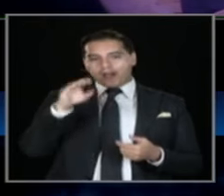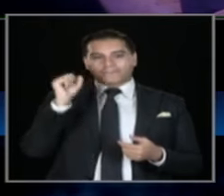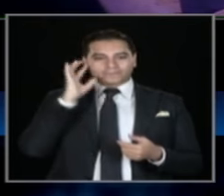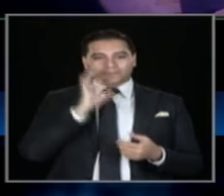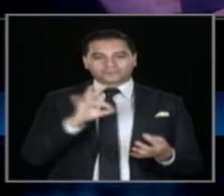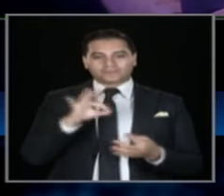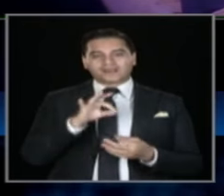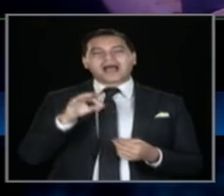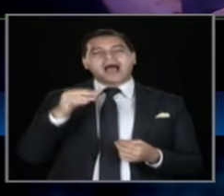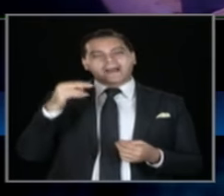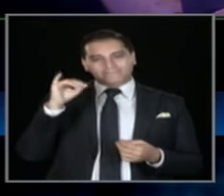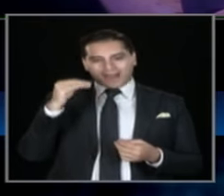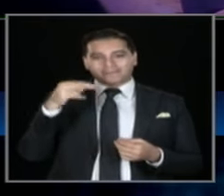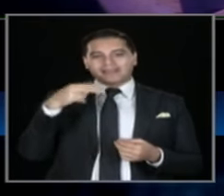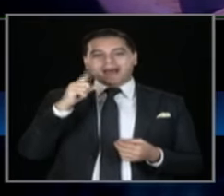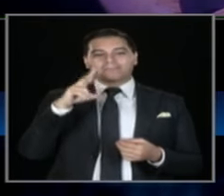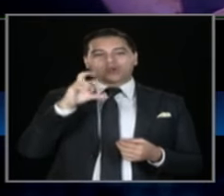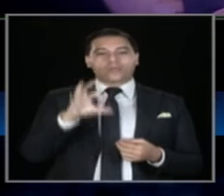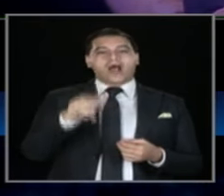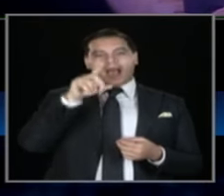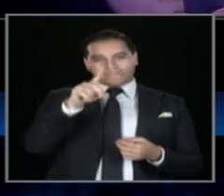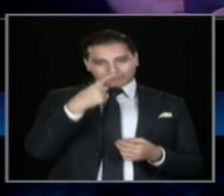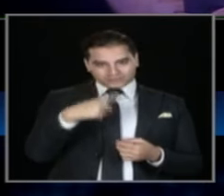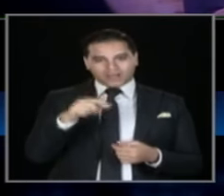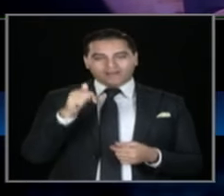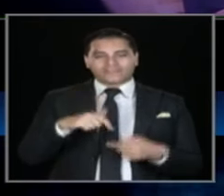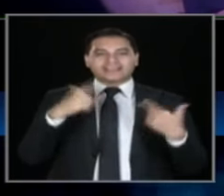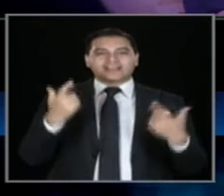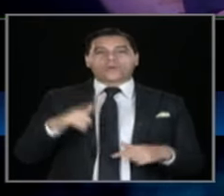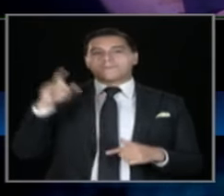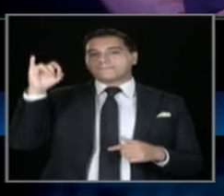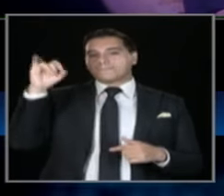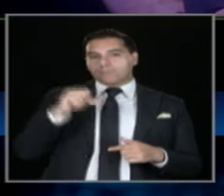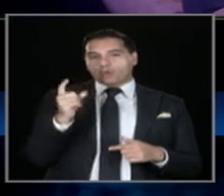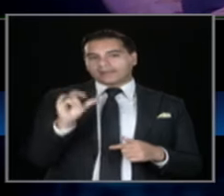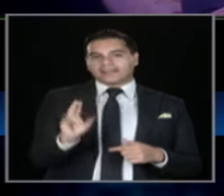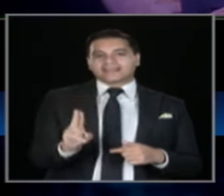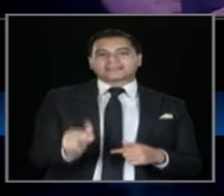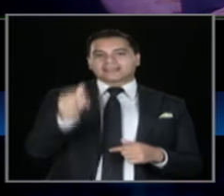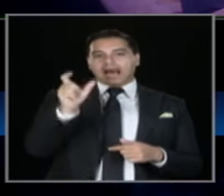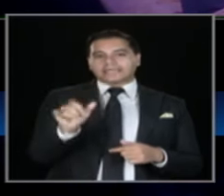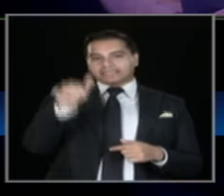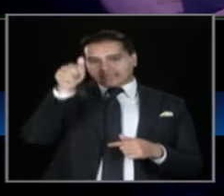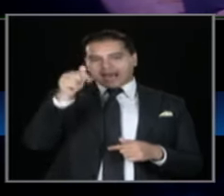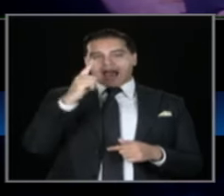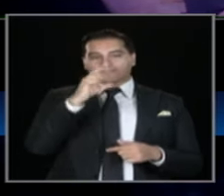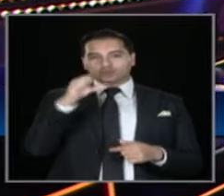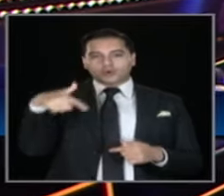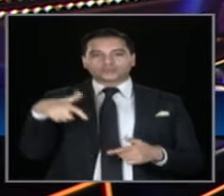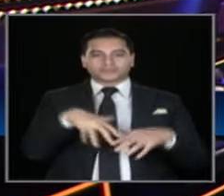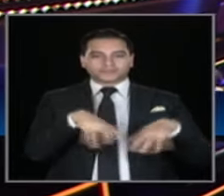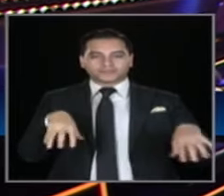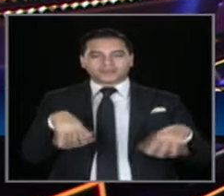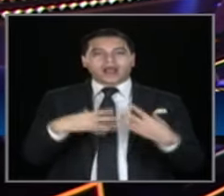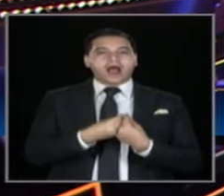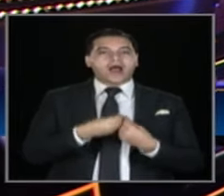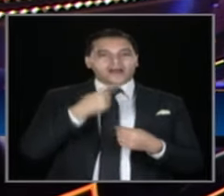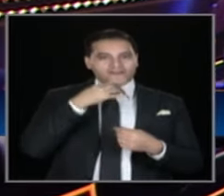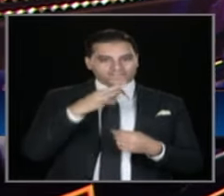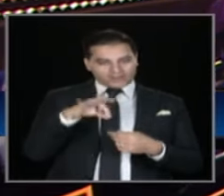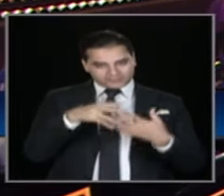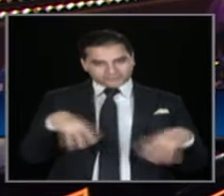محمد عبد الوهاب. صح. عن أي دولة أوروبية استقلت موريتانيا عام 1960؟ فرنسا. صح. بيت من